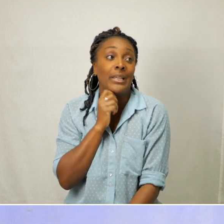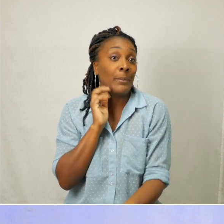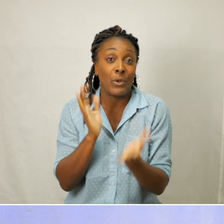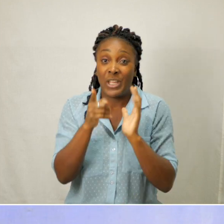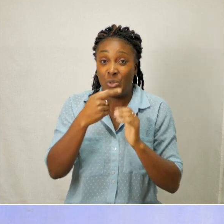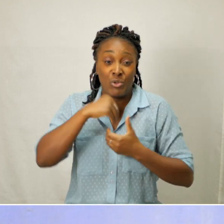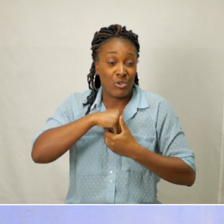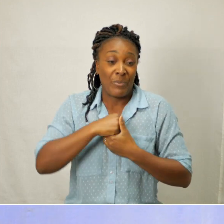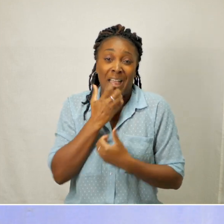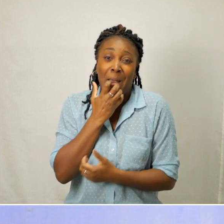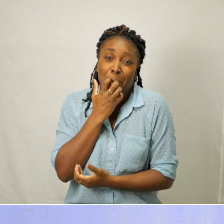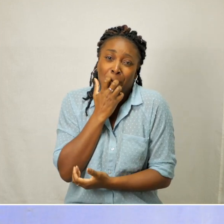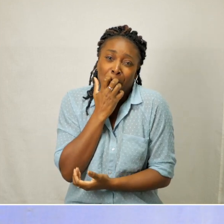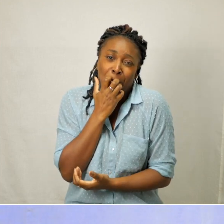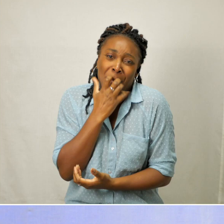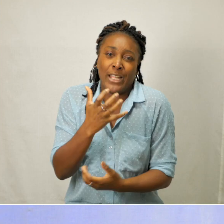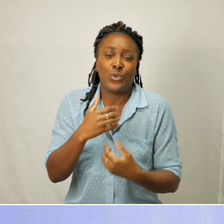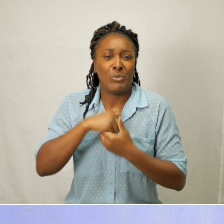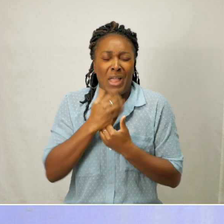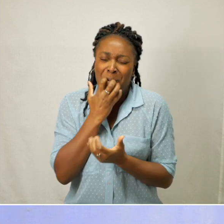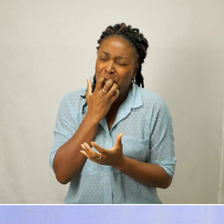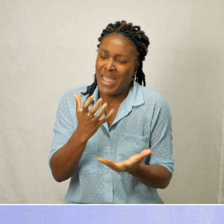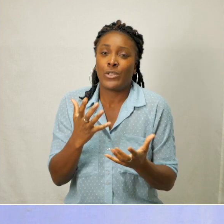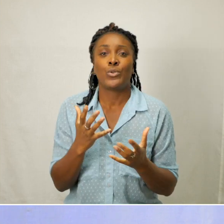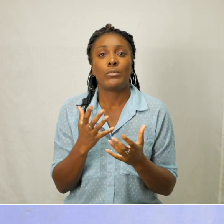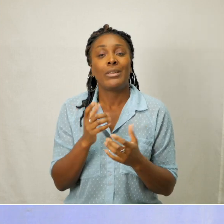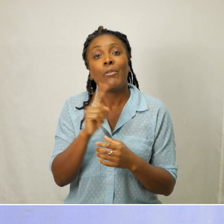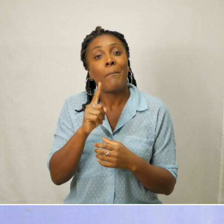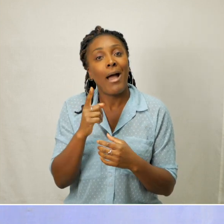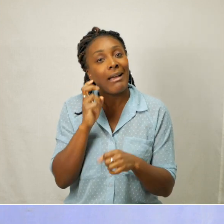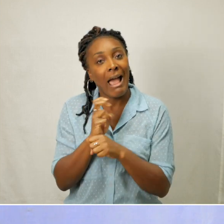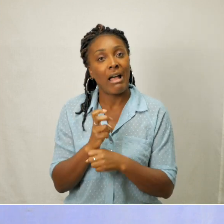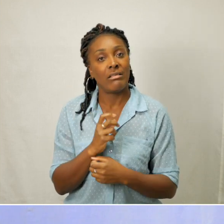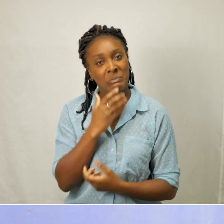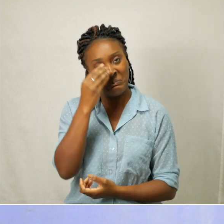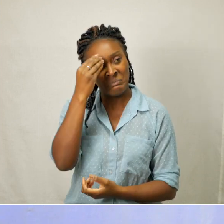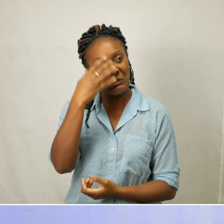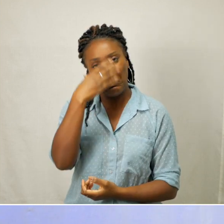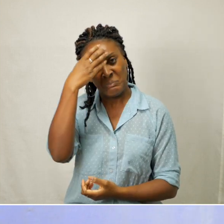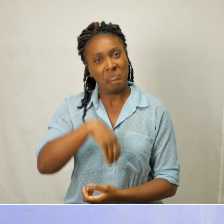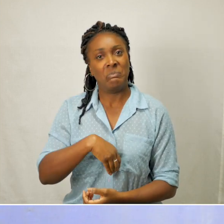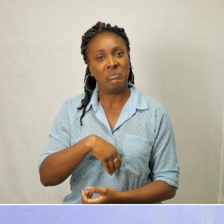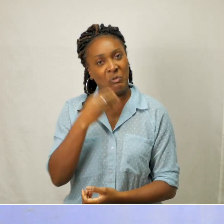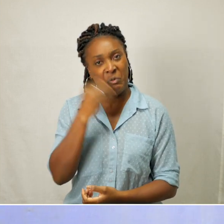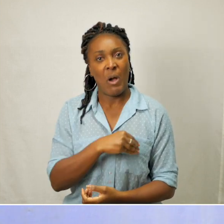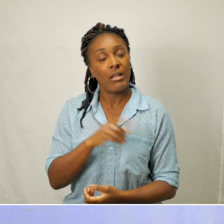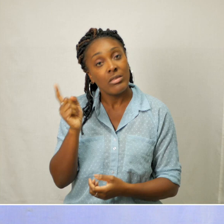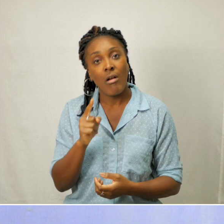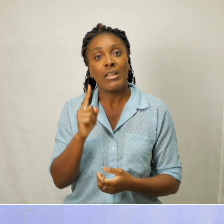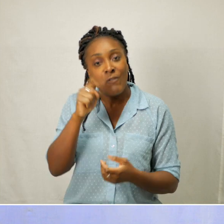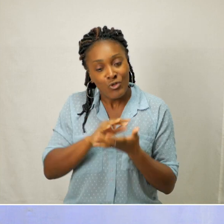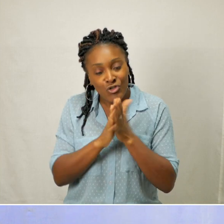par de l'amertume et que ce soit le moment aujourd'hui pour toi de ne pas laisser ce témoignage de quelqu'un qui est aigri, mais de quelqu'un qui aime et qui pardonne